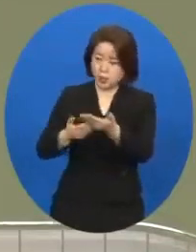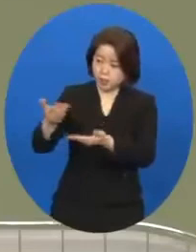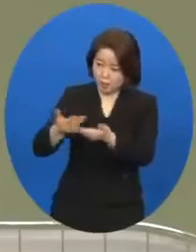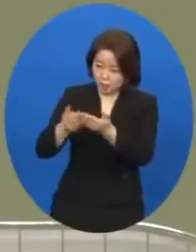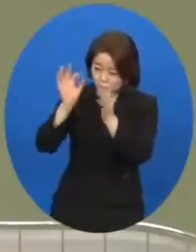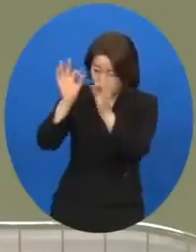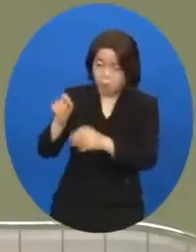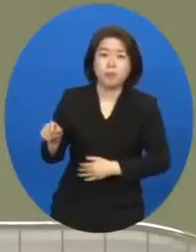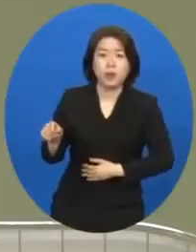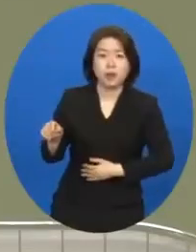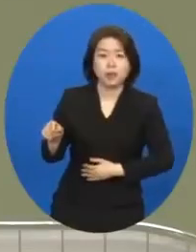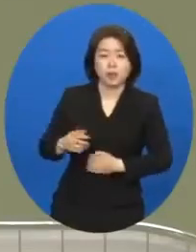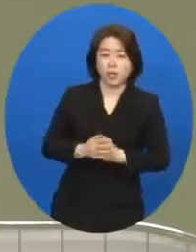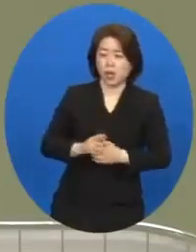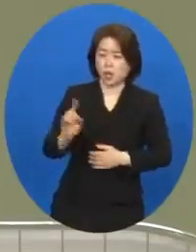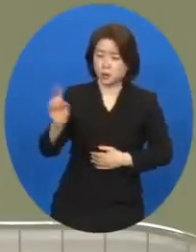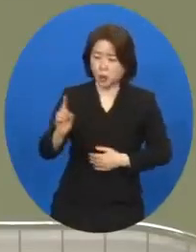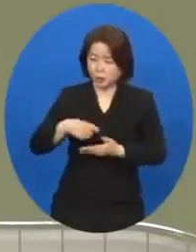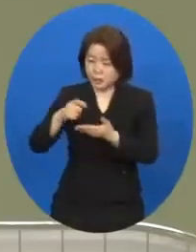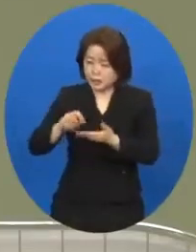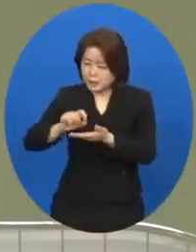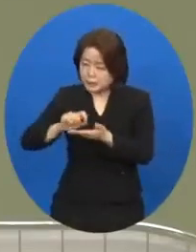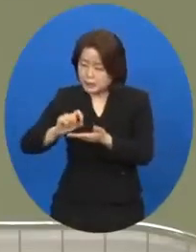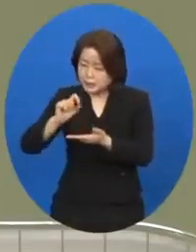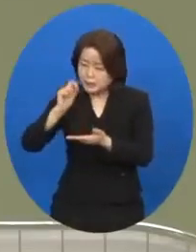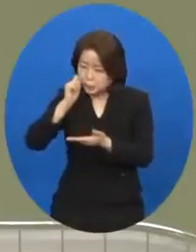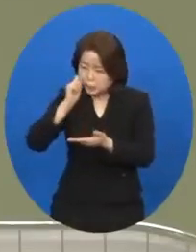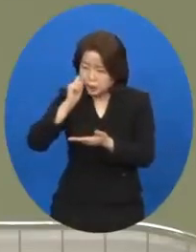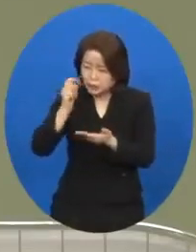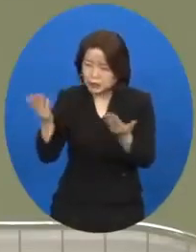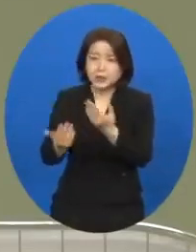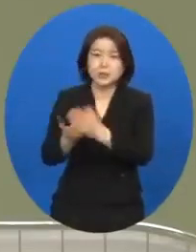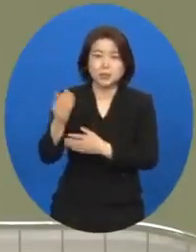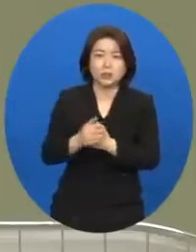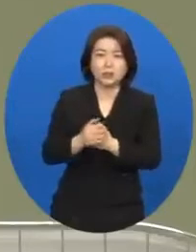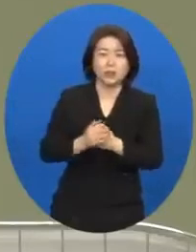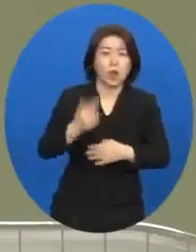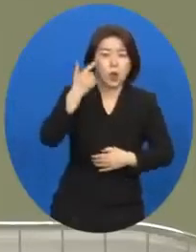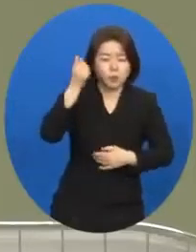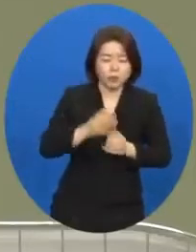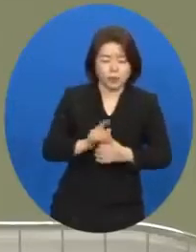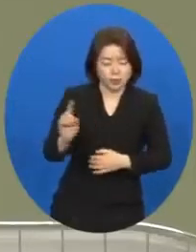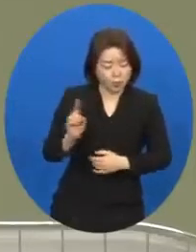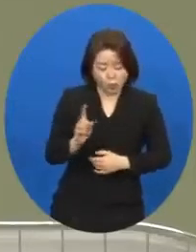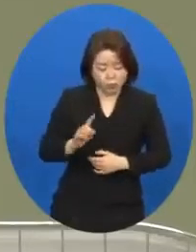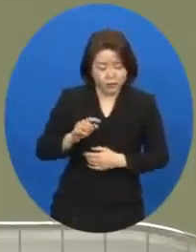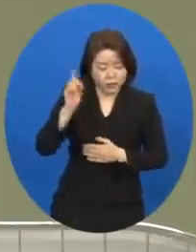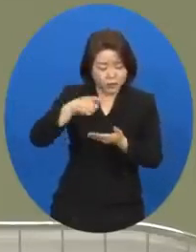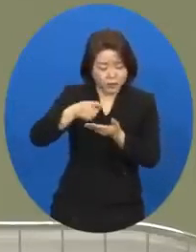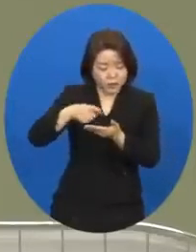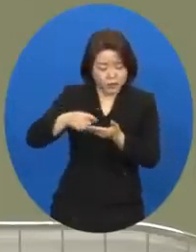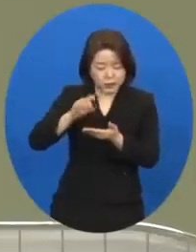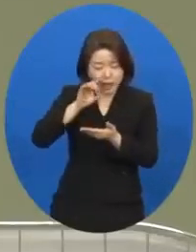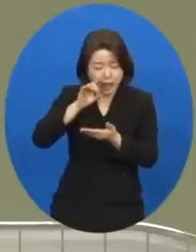보면 도무지 일기로 쓸 수 없는 일이 생겨요. 목사님, 도무지 쓸 수 없는 건 어떻게